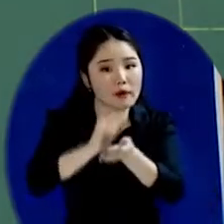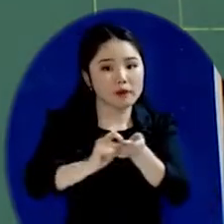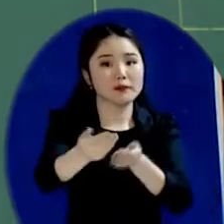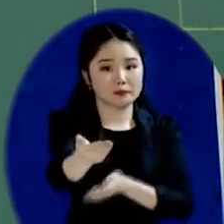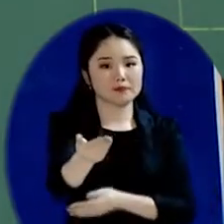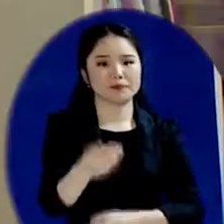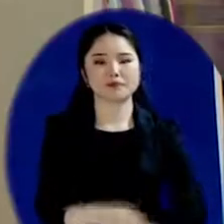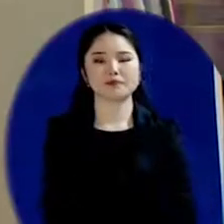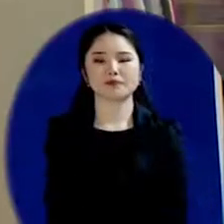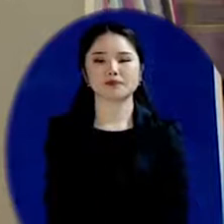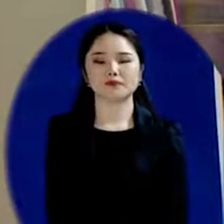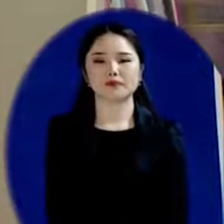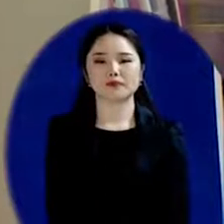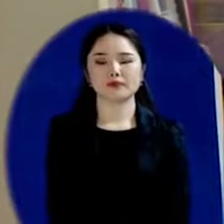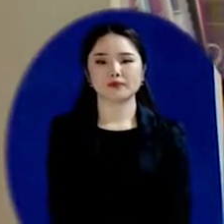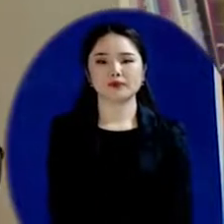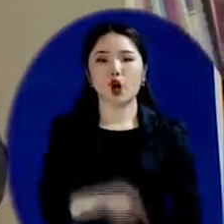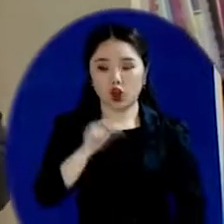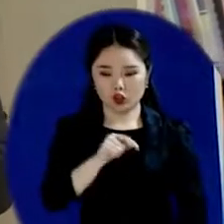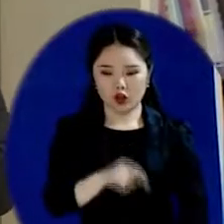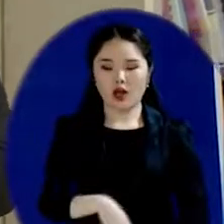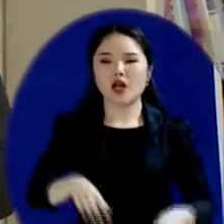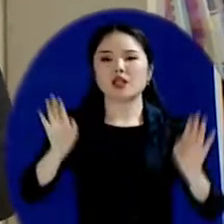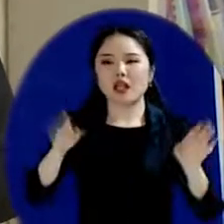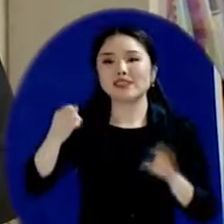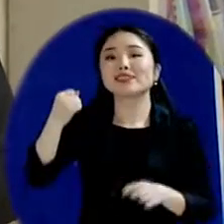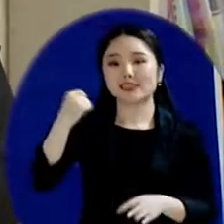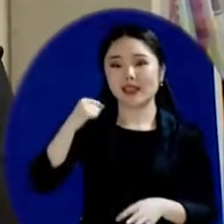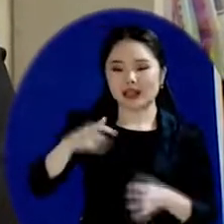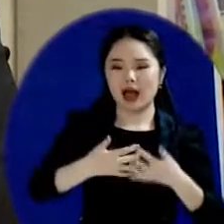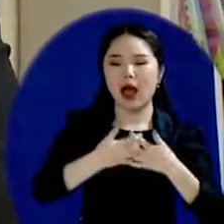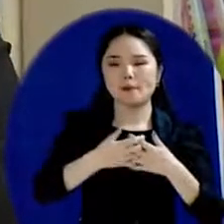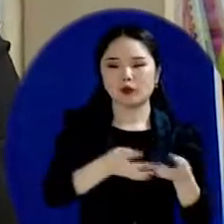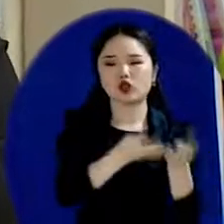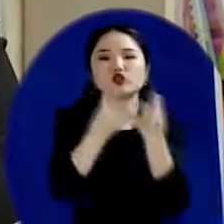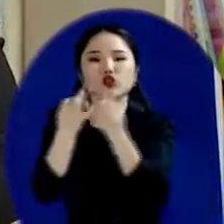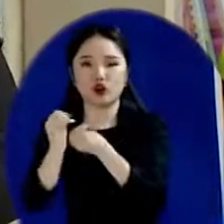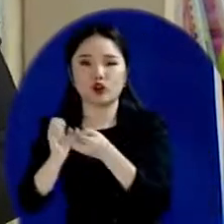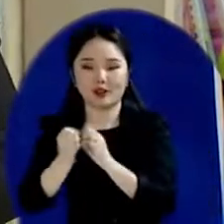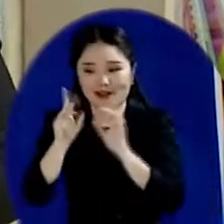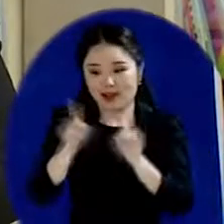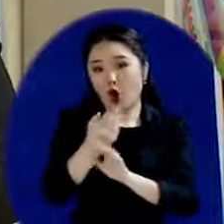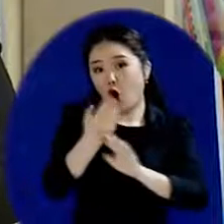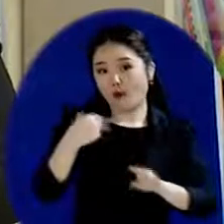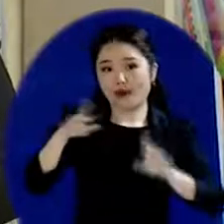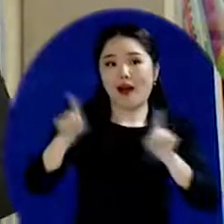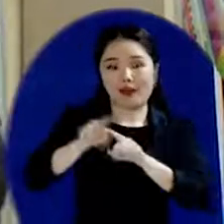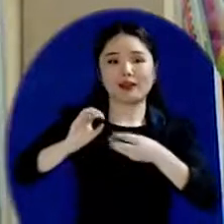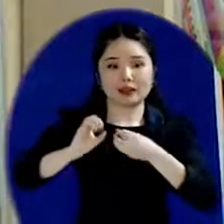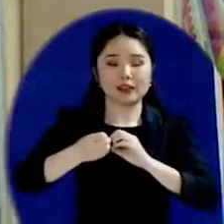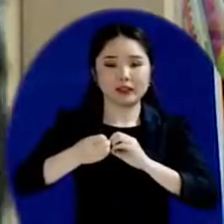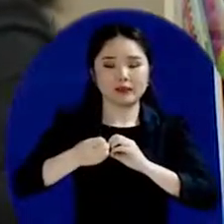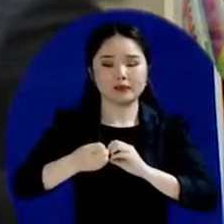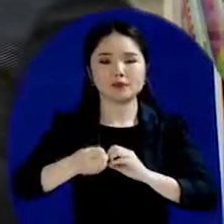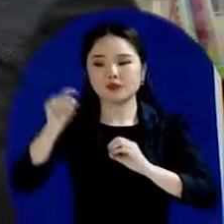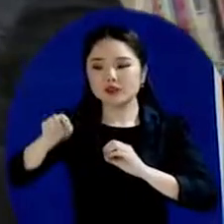байхаа гэж үзэж байна. За одоо бүгдээрээ нисдэг амттай хаан тоог тооцоолъё. Ингээдтэй бас л бүгдээрээ диаграм байгуулъя. Гэхдээ